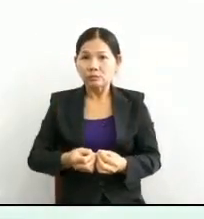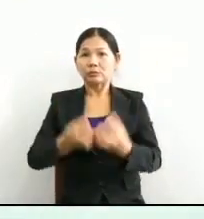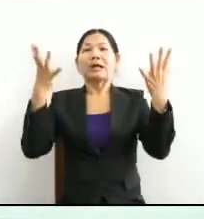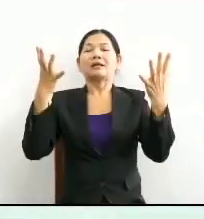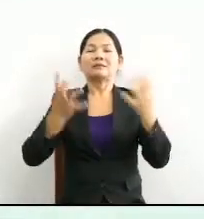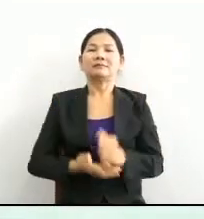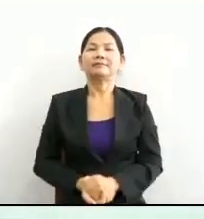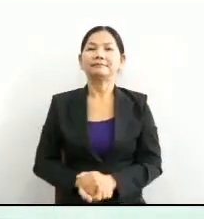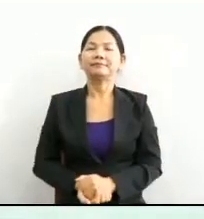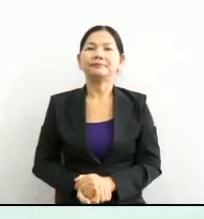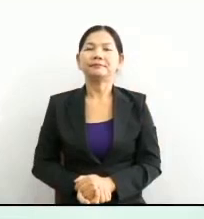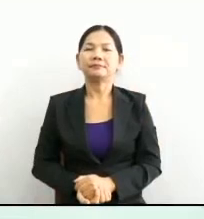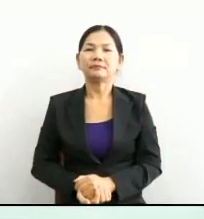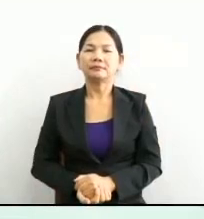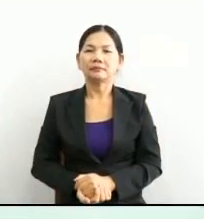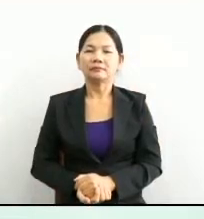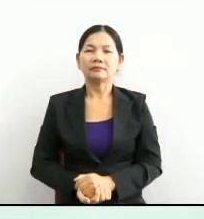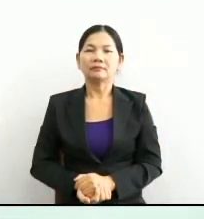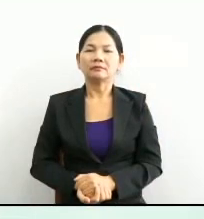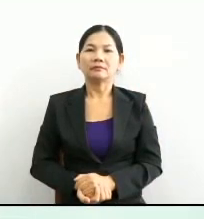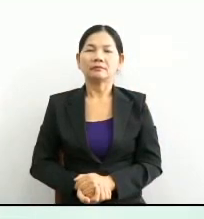nhìn nè chân sao xây bạn này nè